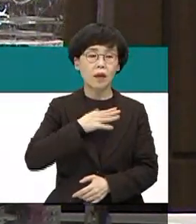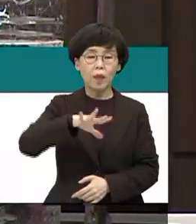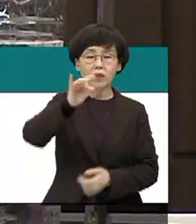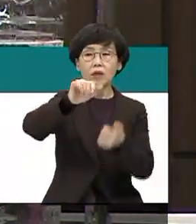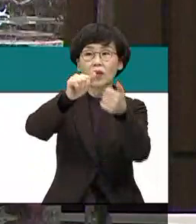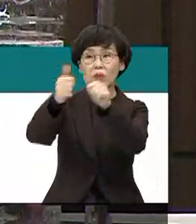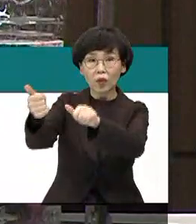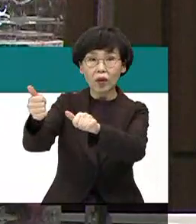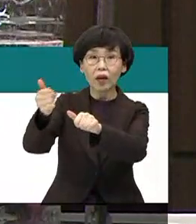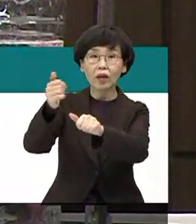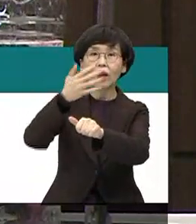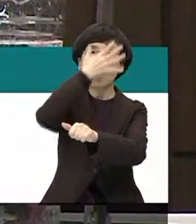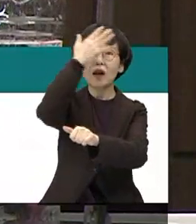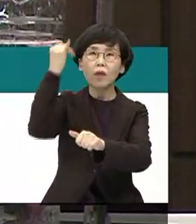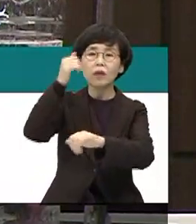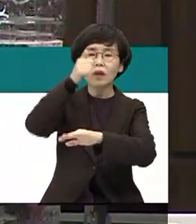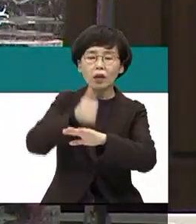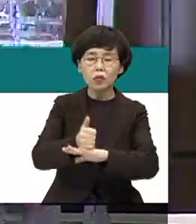할머니들한테 가서